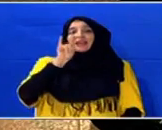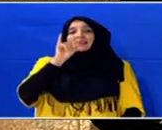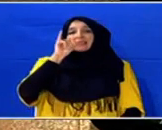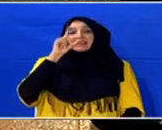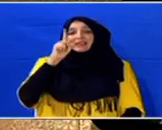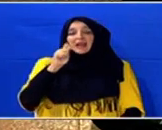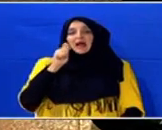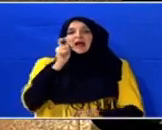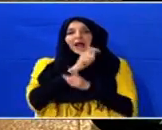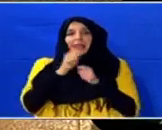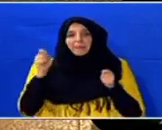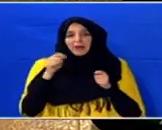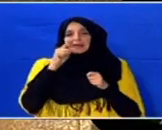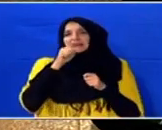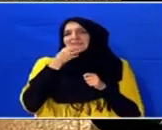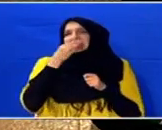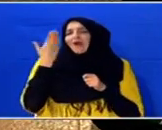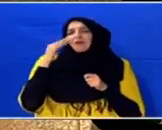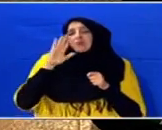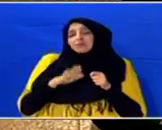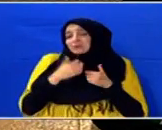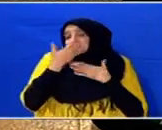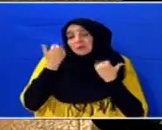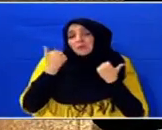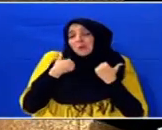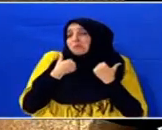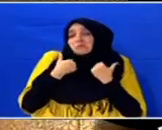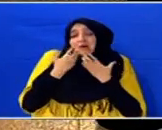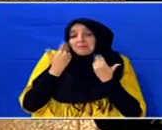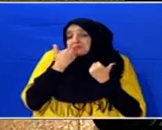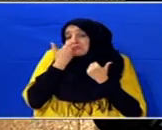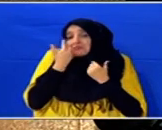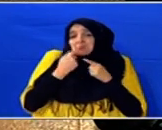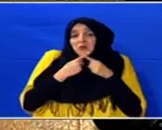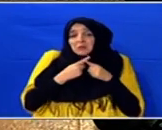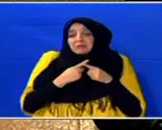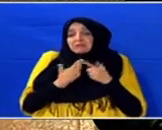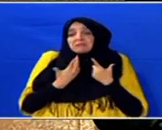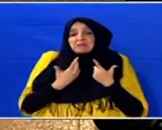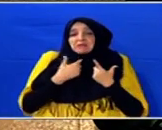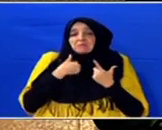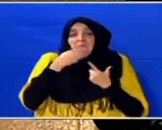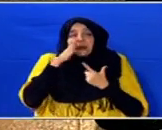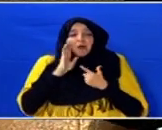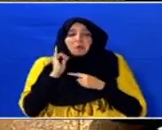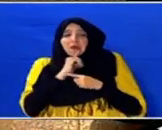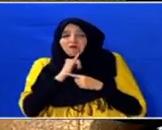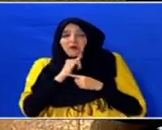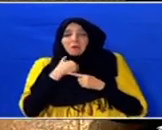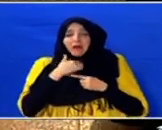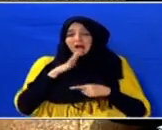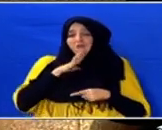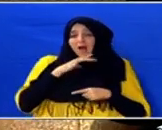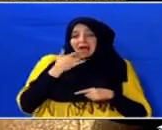يعني جاتها العادة وهي صغيرة في رمضان وحشمت يعني تخبر والديها، ومن بعدك